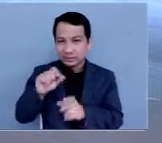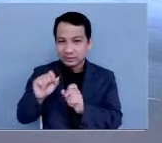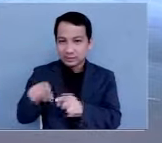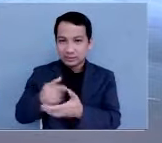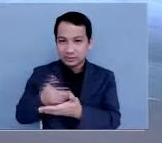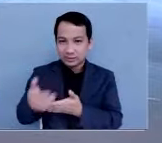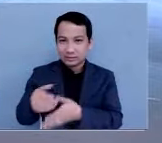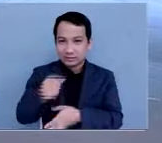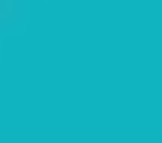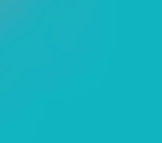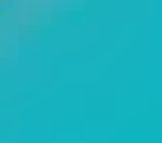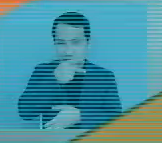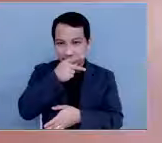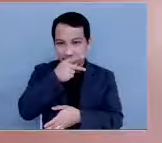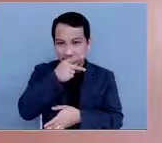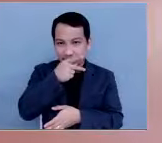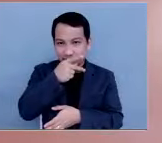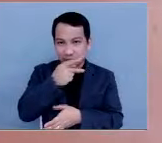niya.